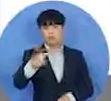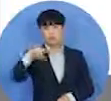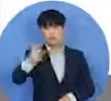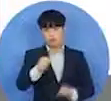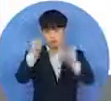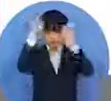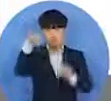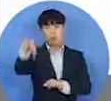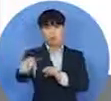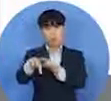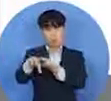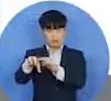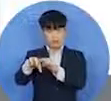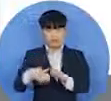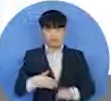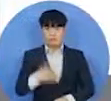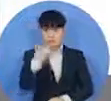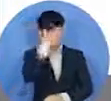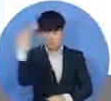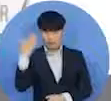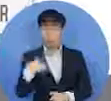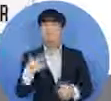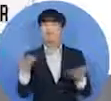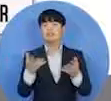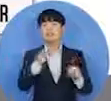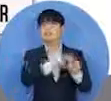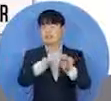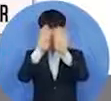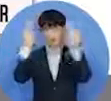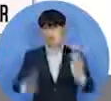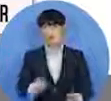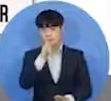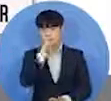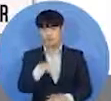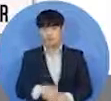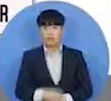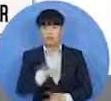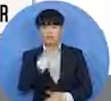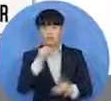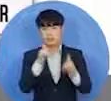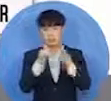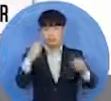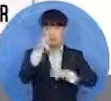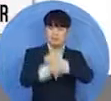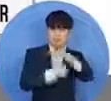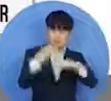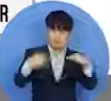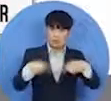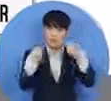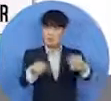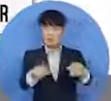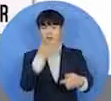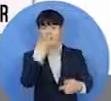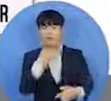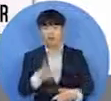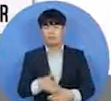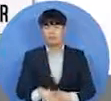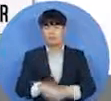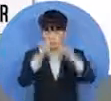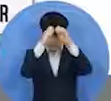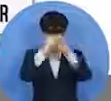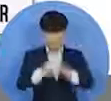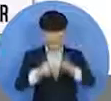유관순 체육관에서 2017 천안아산 청년 일자리 박람회가 열립니다. 구입 및 구직을 희망하는 기업과